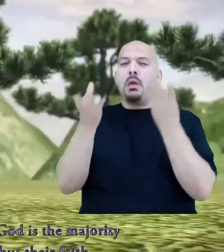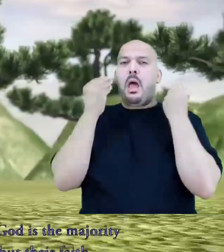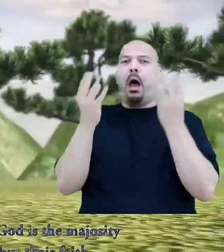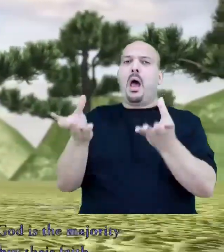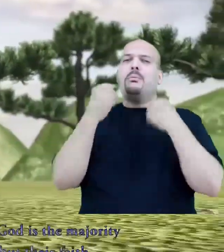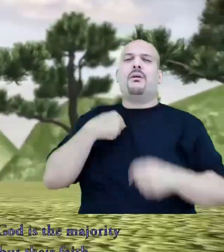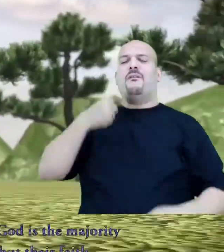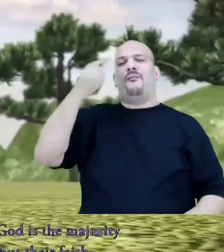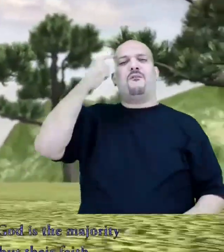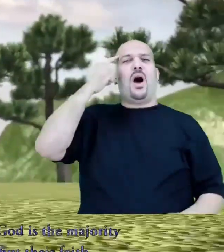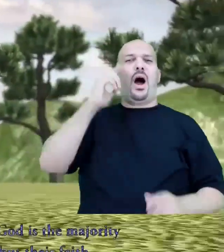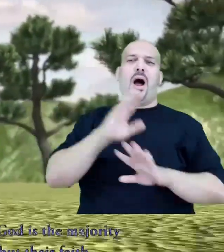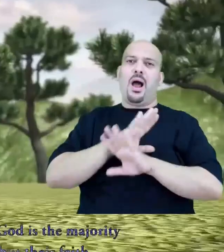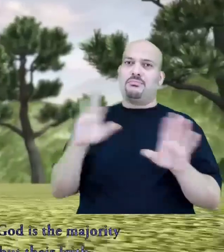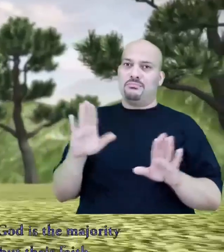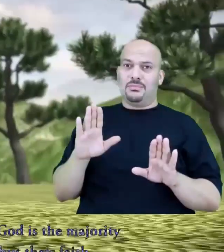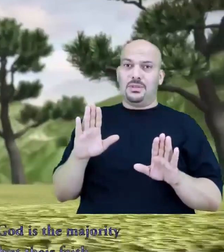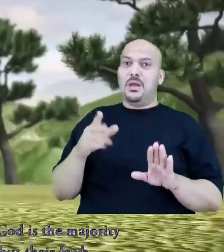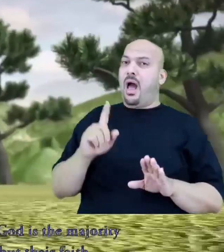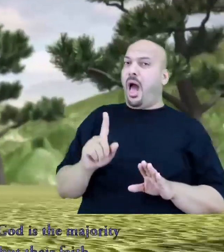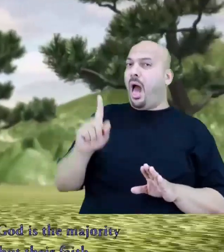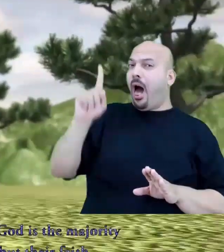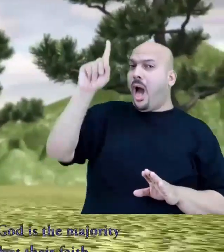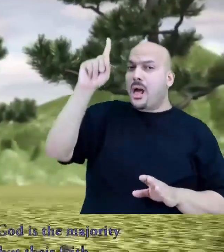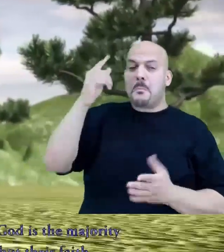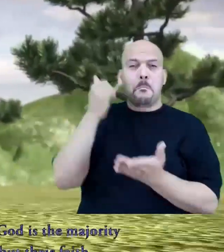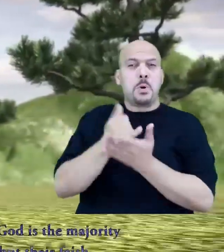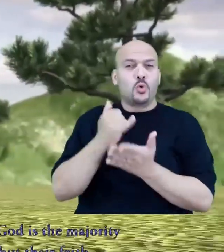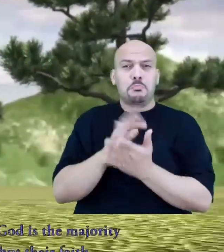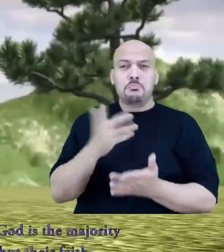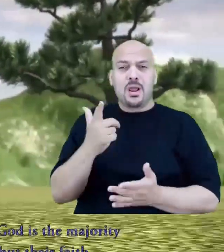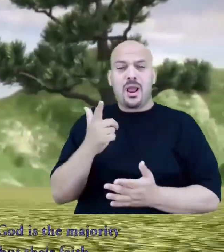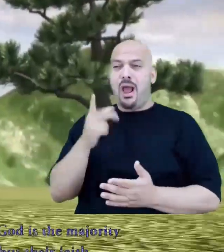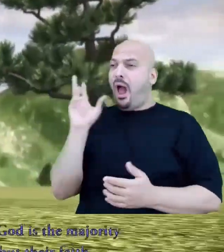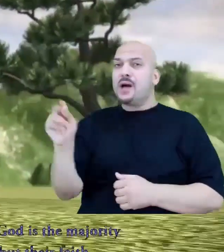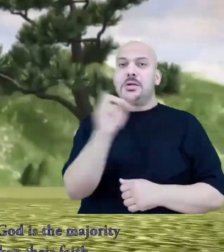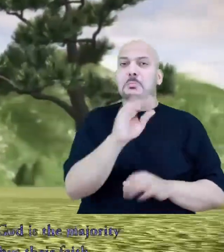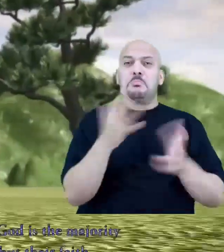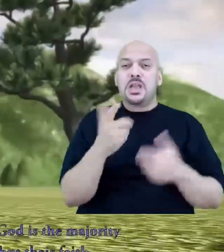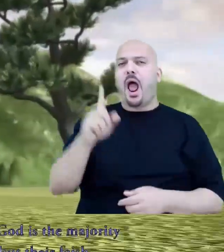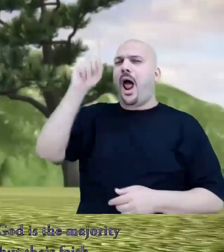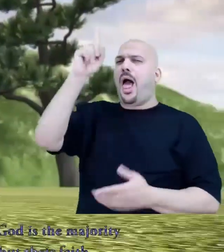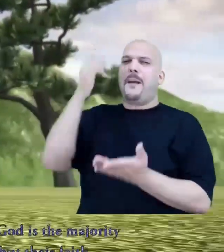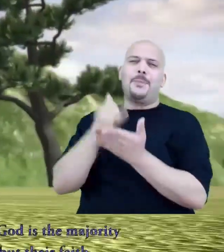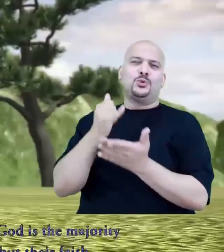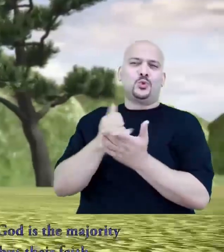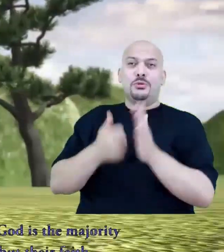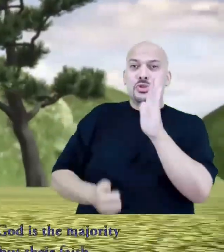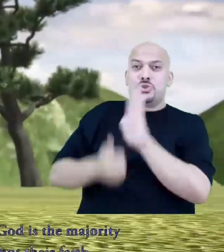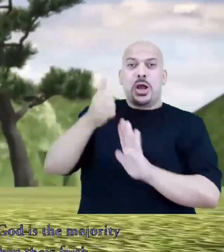وكذلك تعلم المسلمون الدرس، وعلموا أن الله هو